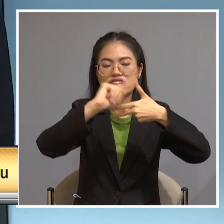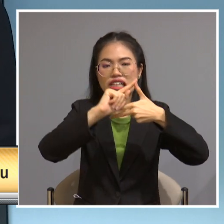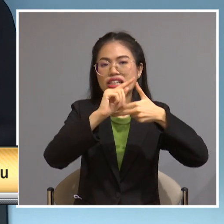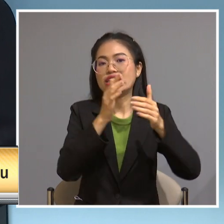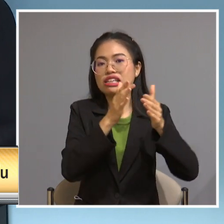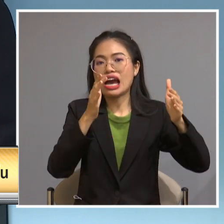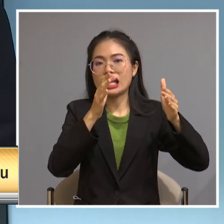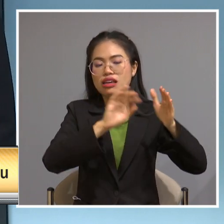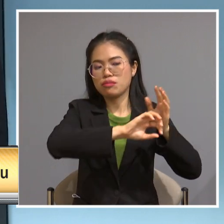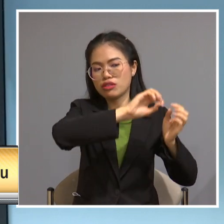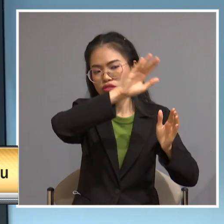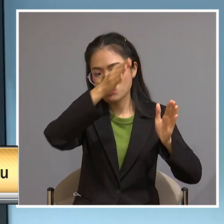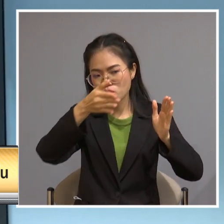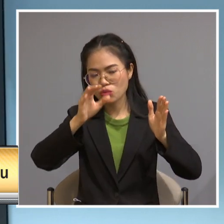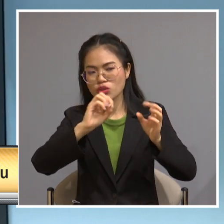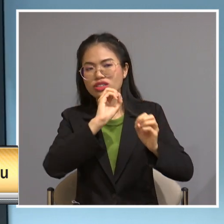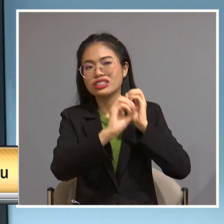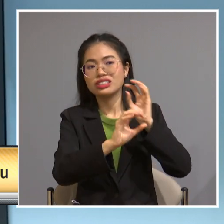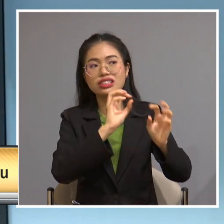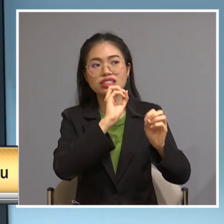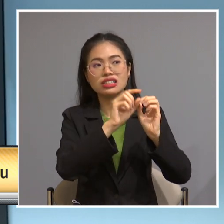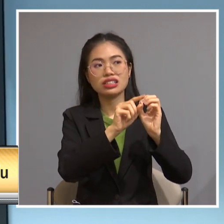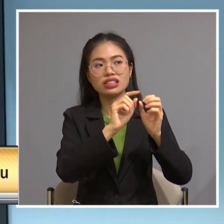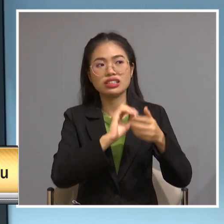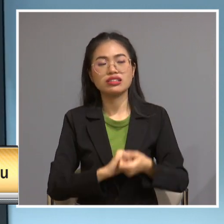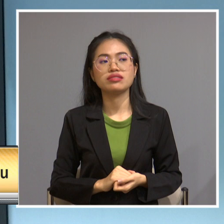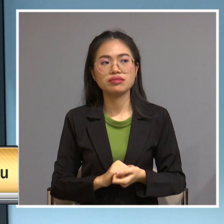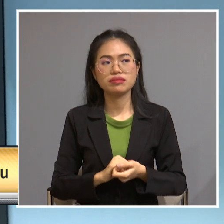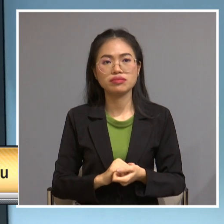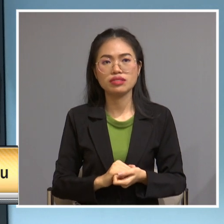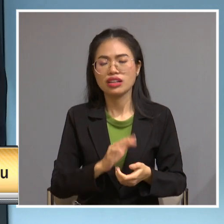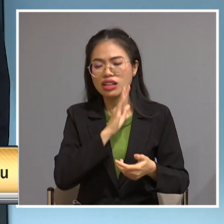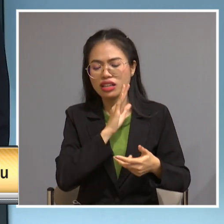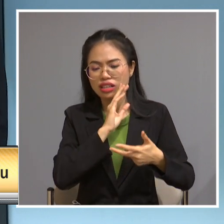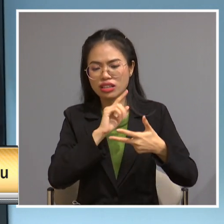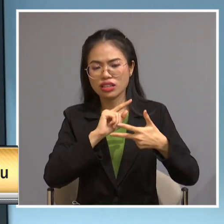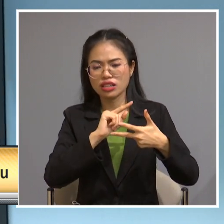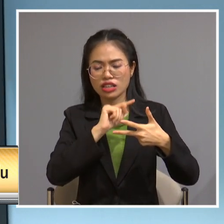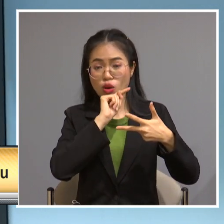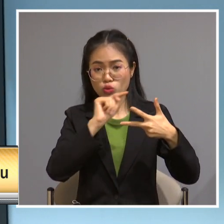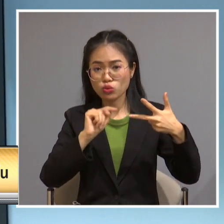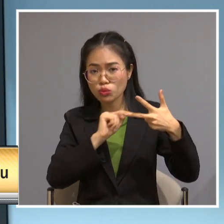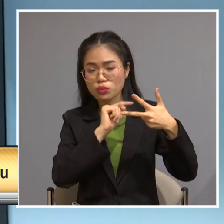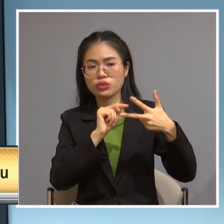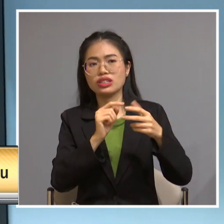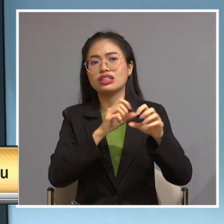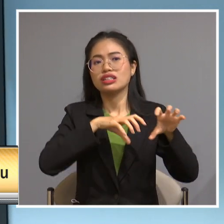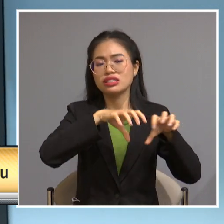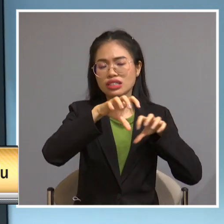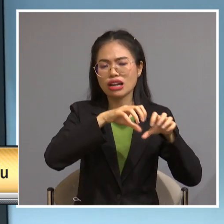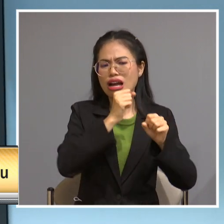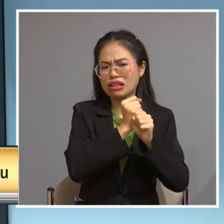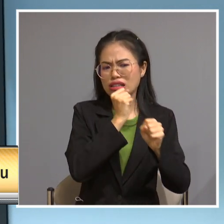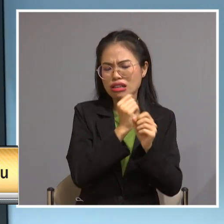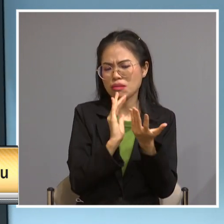500 ตันขนาดเลกคอ 300 ตลงมาปัหาของเลยคือต่ำกา 300 ตันเพรานั้นการที่จะทำเป็พลงงาน ยากถาม